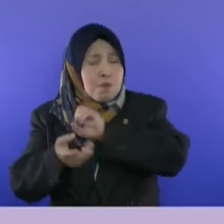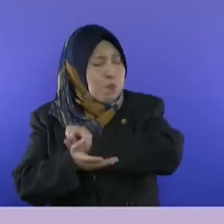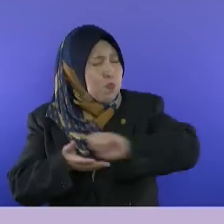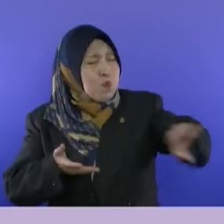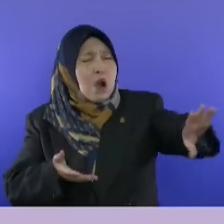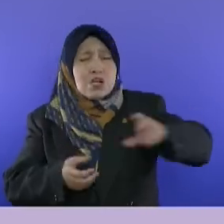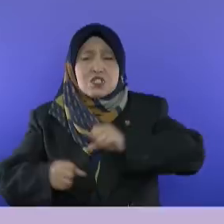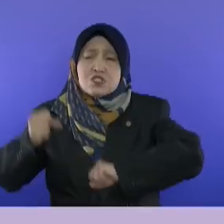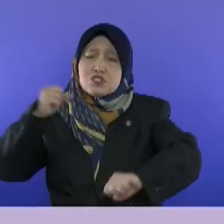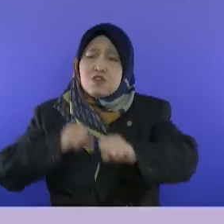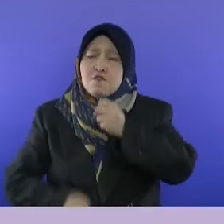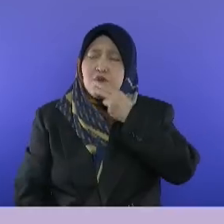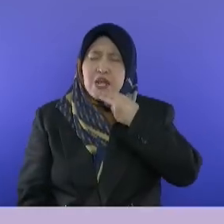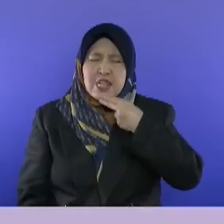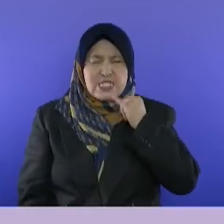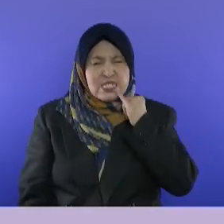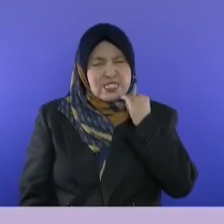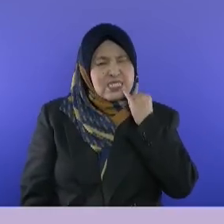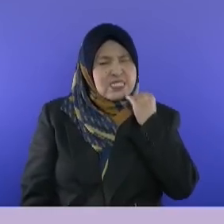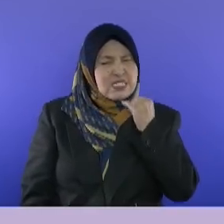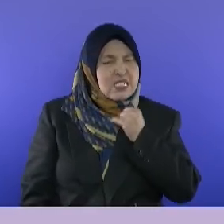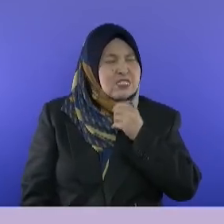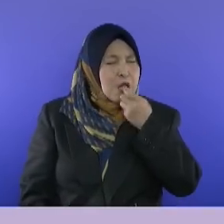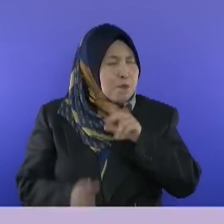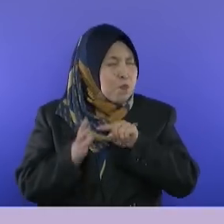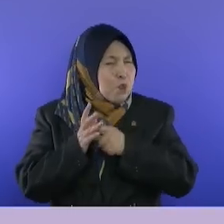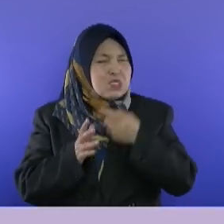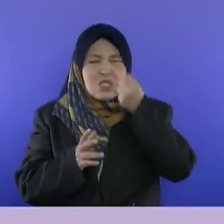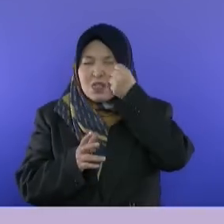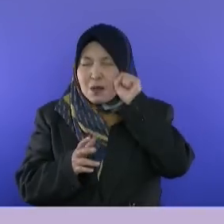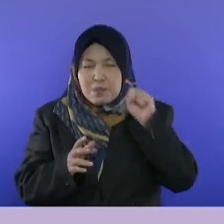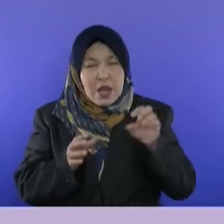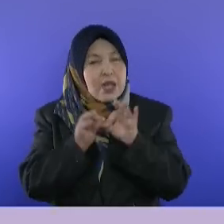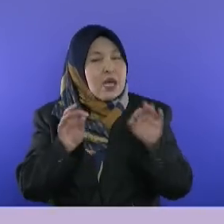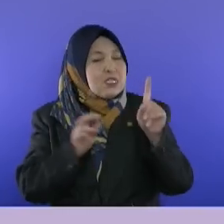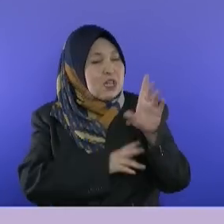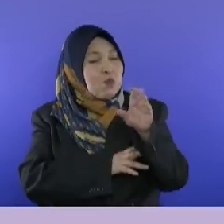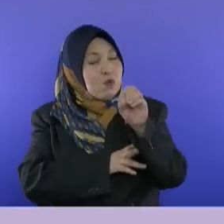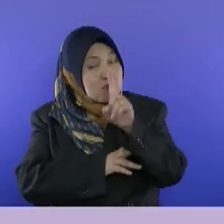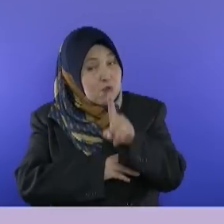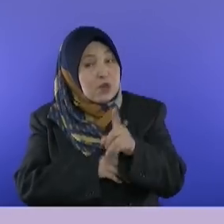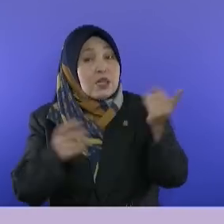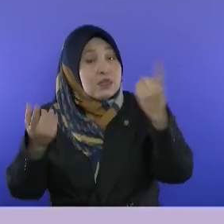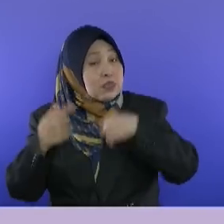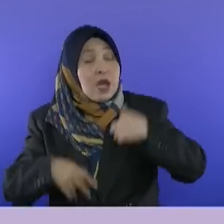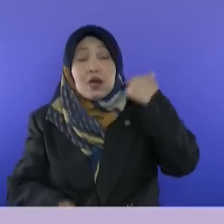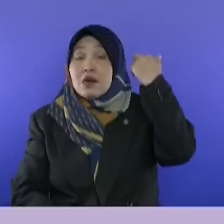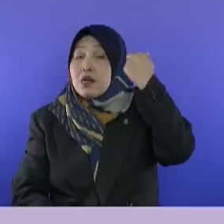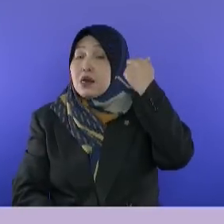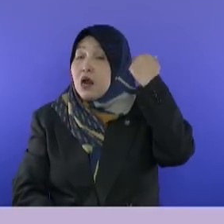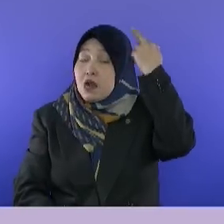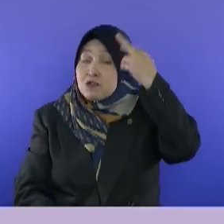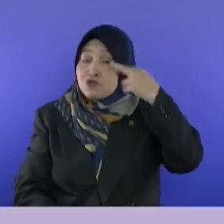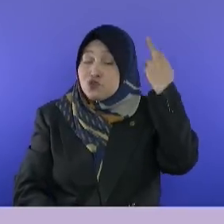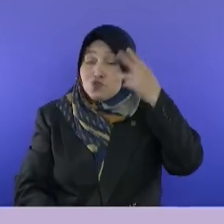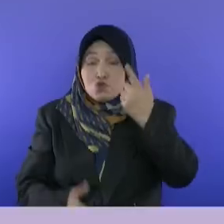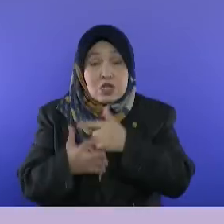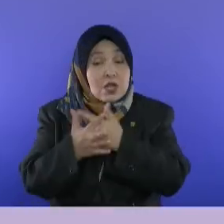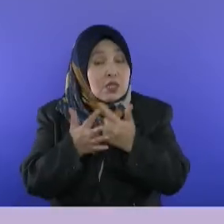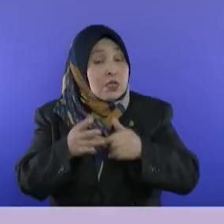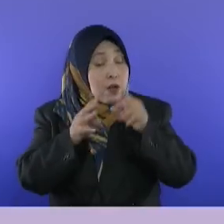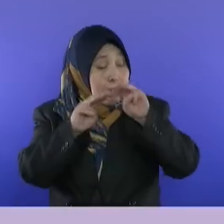hasad yang menjadi kebenaran ini yang kita belajar daripada ayat yang ke 101 datang Rasul daripada kalangan orang Arab mereka